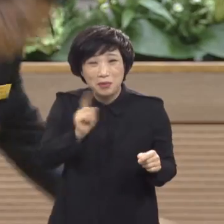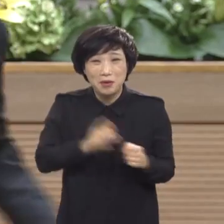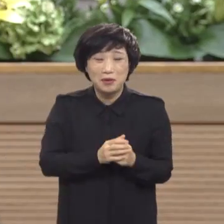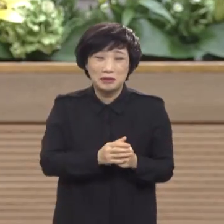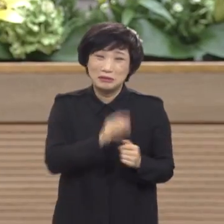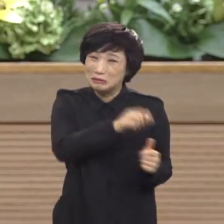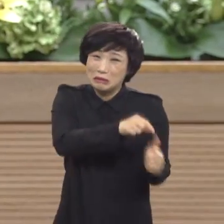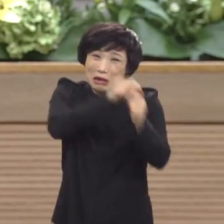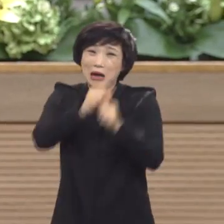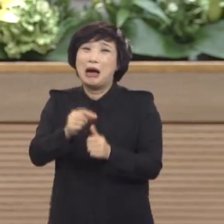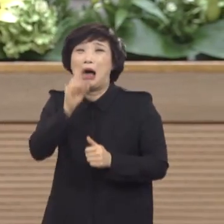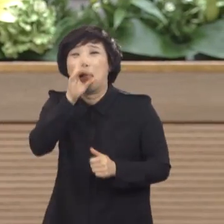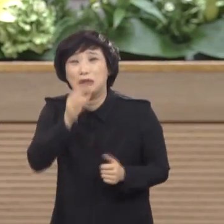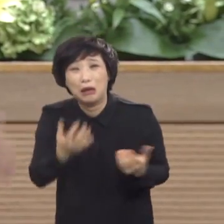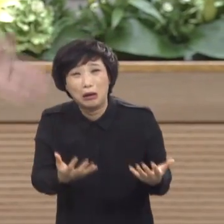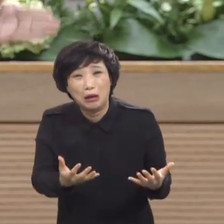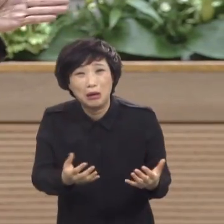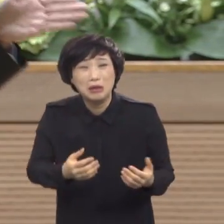지식으로도 안 돼요,